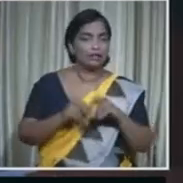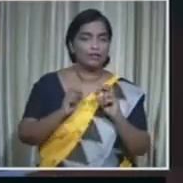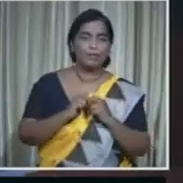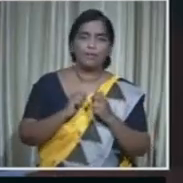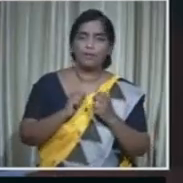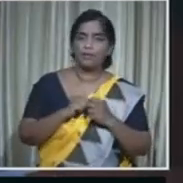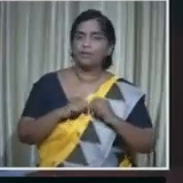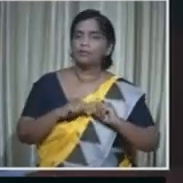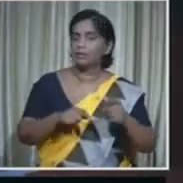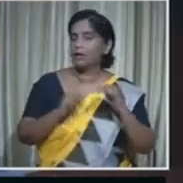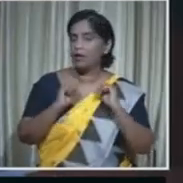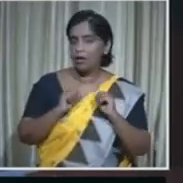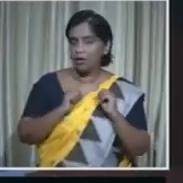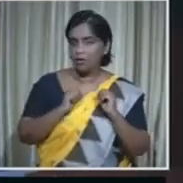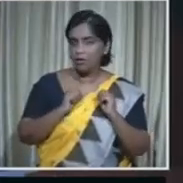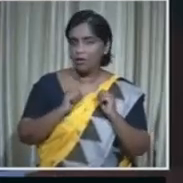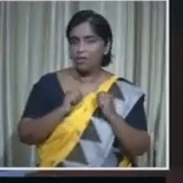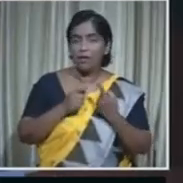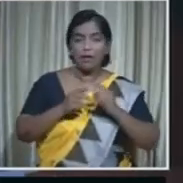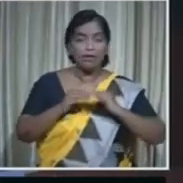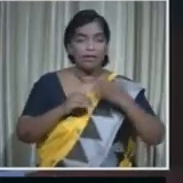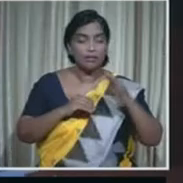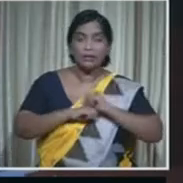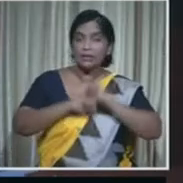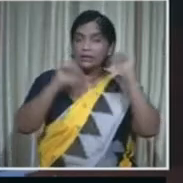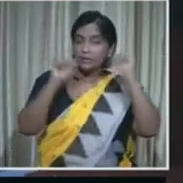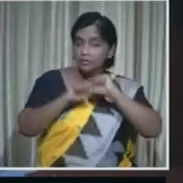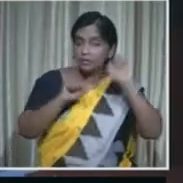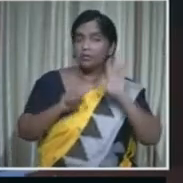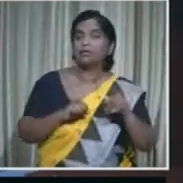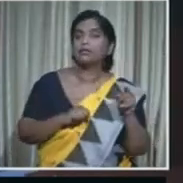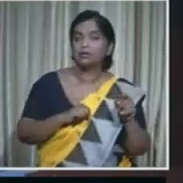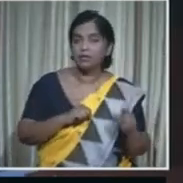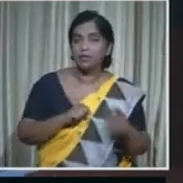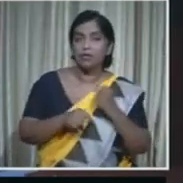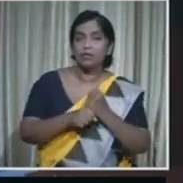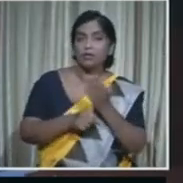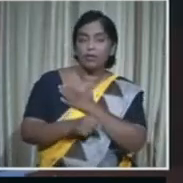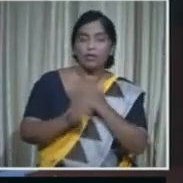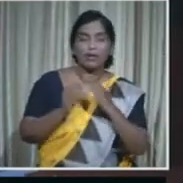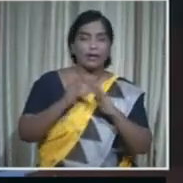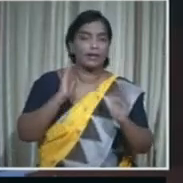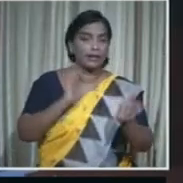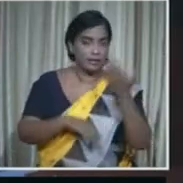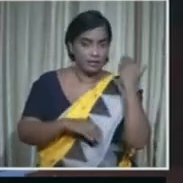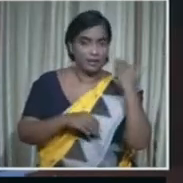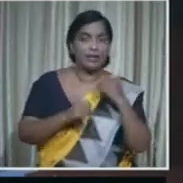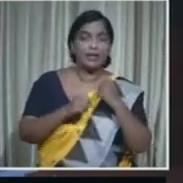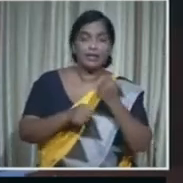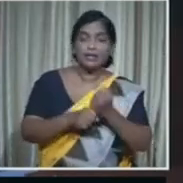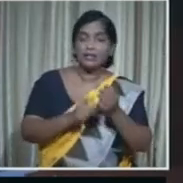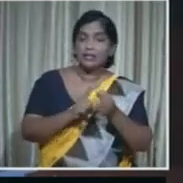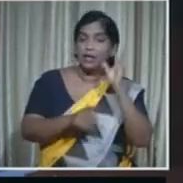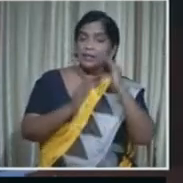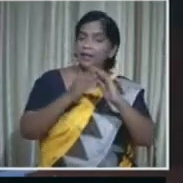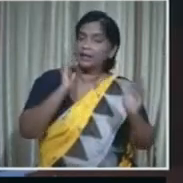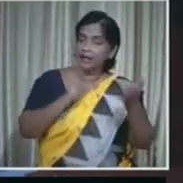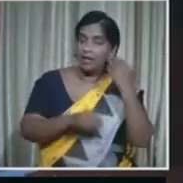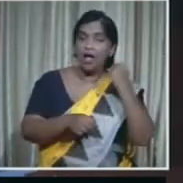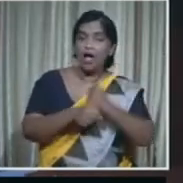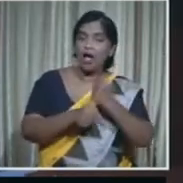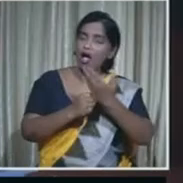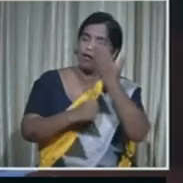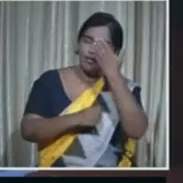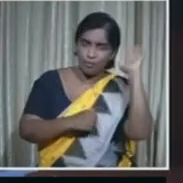වුණා. මොකද්ද? ඊට පස්සේ සටන් පාට එන්න පටන් ගත්තා. ගෝටා ගෝ හෝම් ජනාධිපතිවරයා ගෙදර යන්න ආණ්ඩුව ඉල්ලාස්